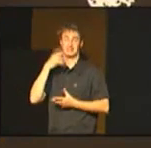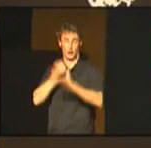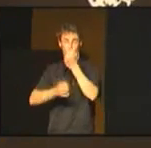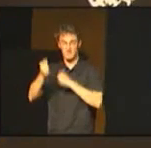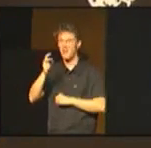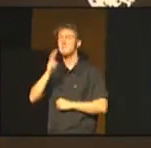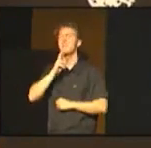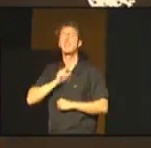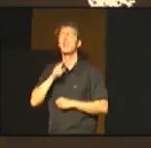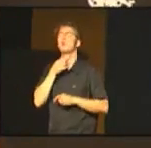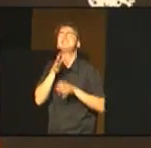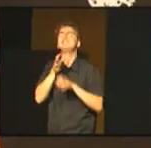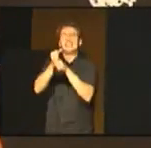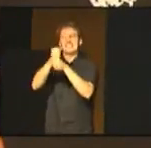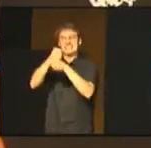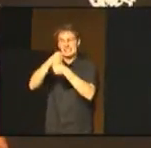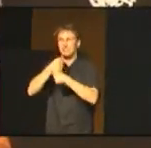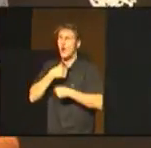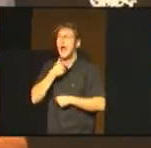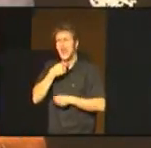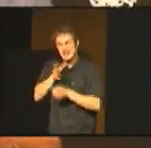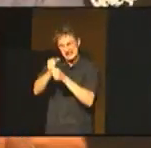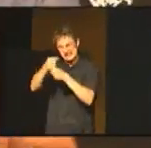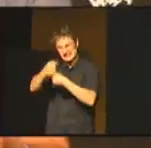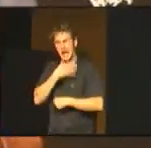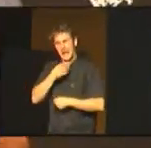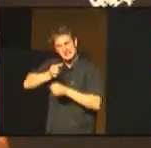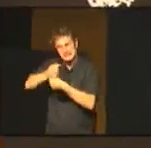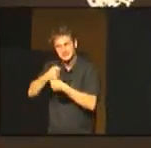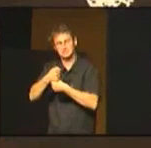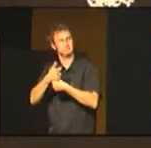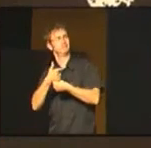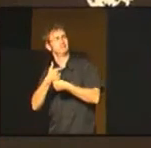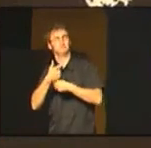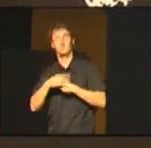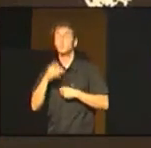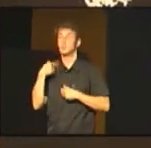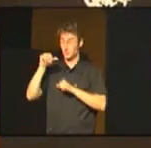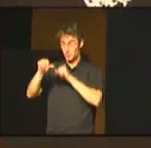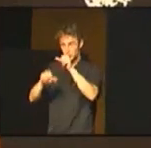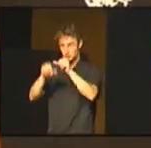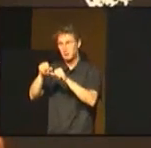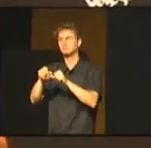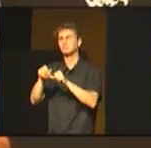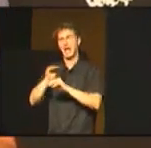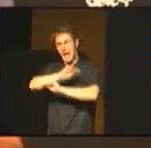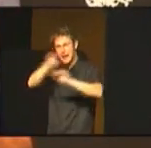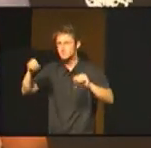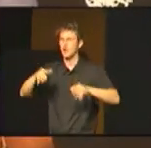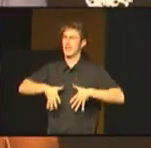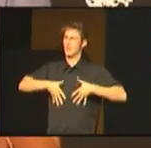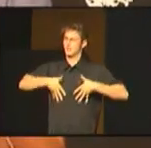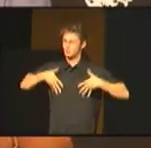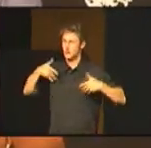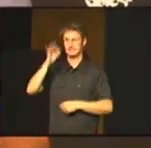com d'asfíxia premeditada. Us deia que el procés en el que som és il·lusionador, però cal